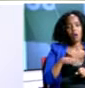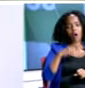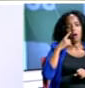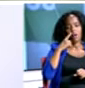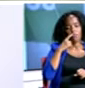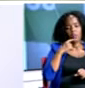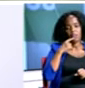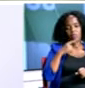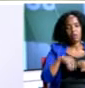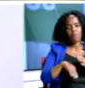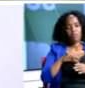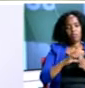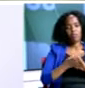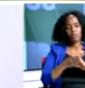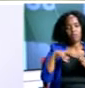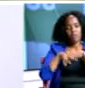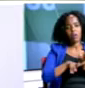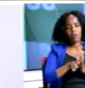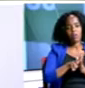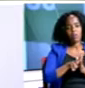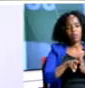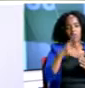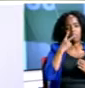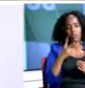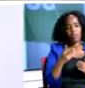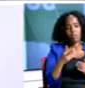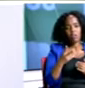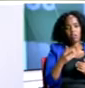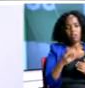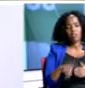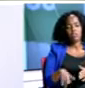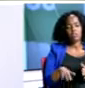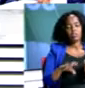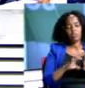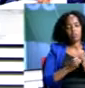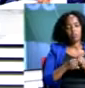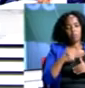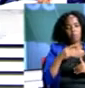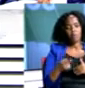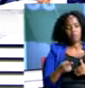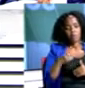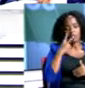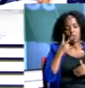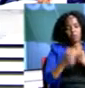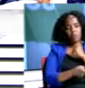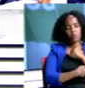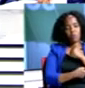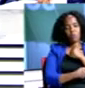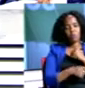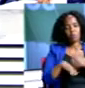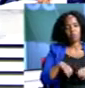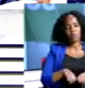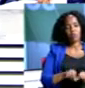ke safuda tamujira kana virusi kanittini lalanecho isa kana che goda ma ture qorata ma ture namni